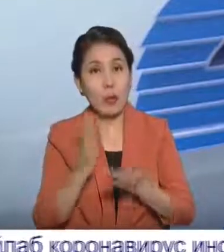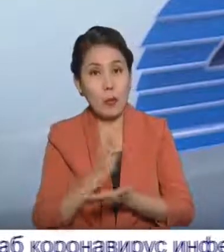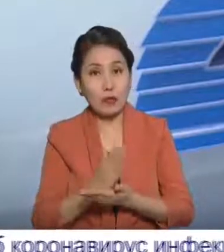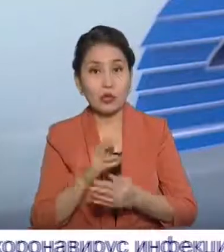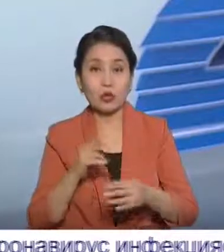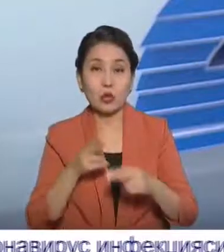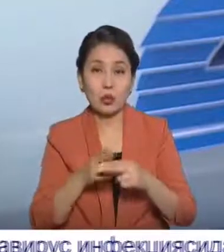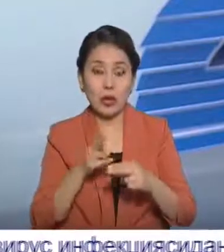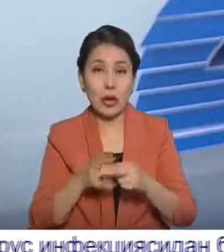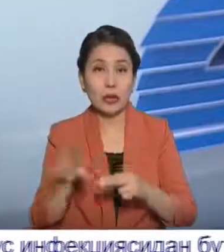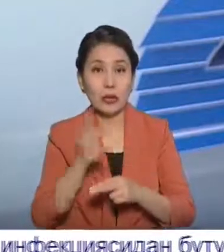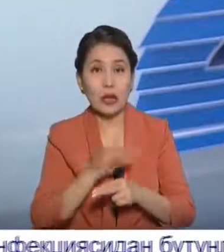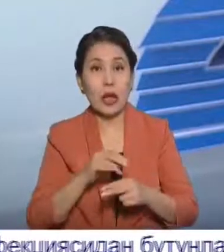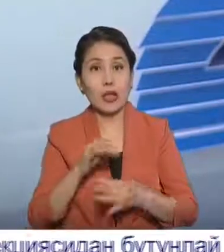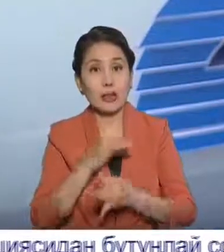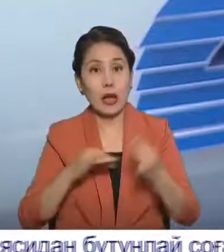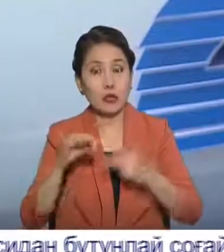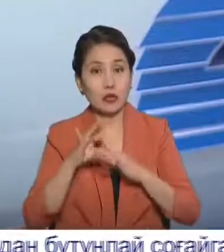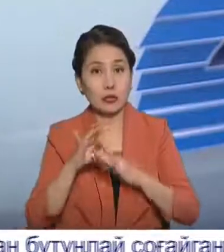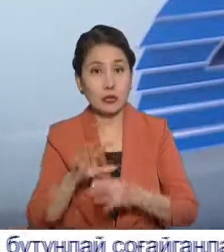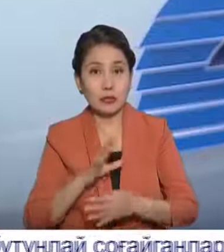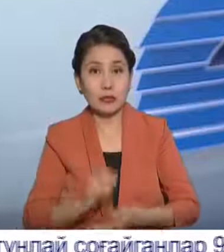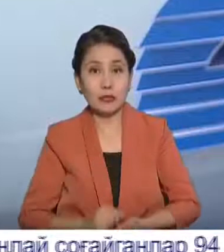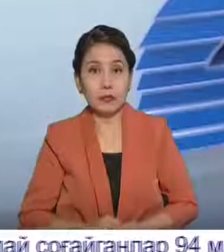bartaraf etish mavzusida davra suhbati o'tkazildi.